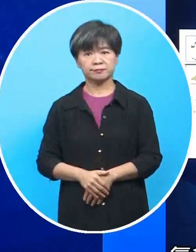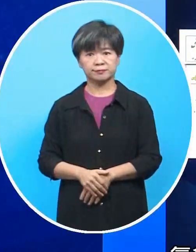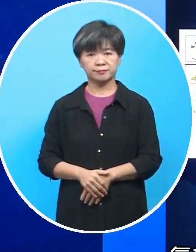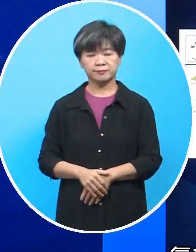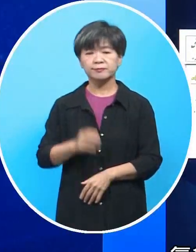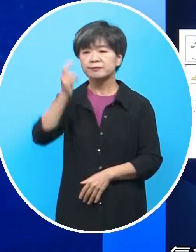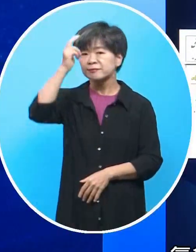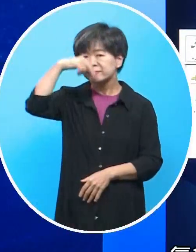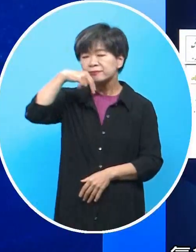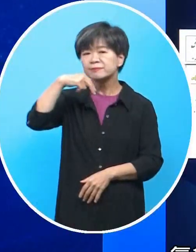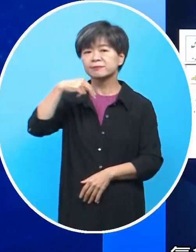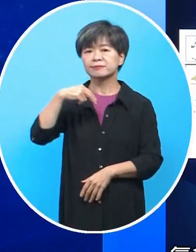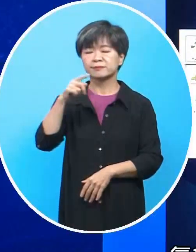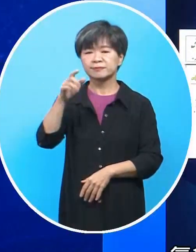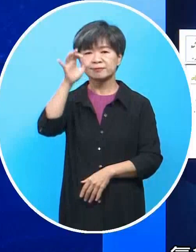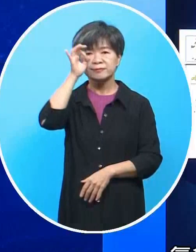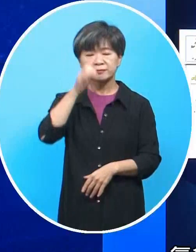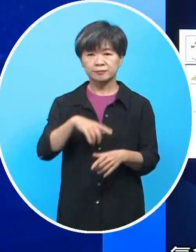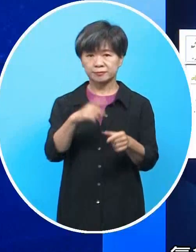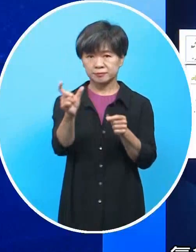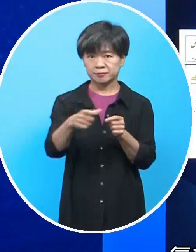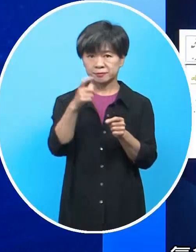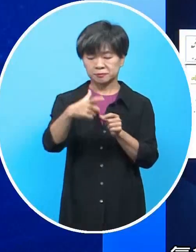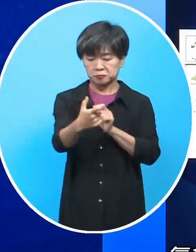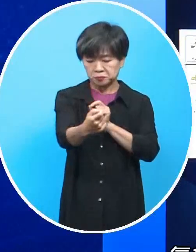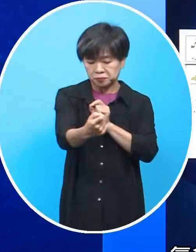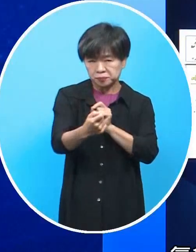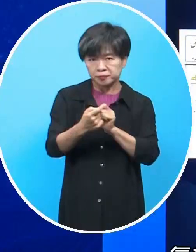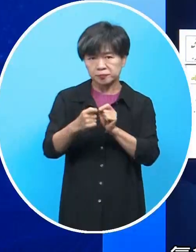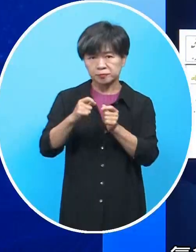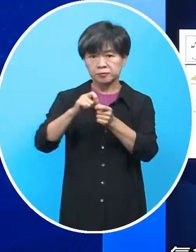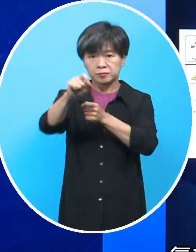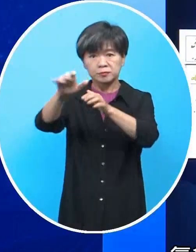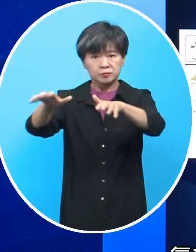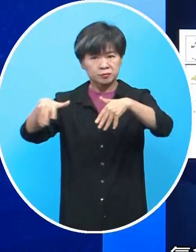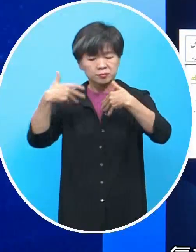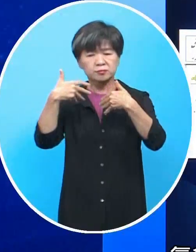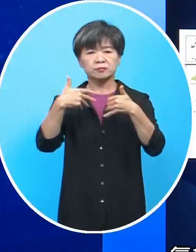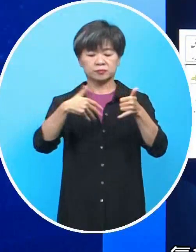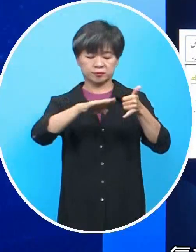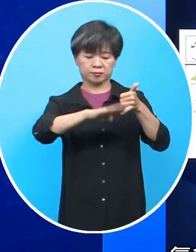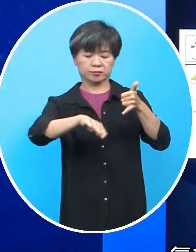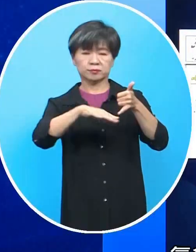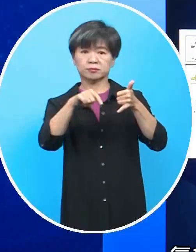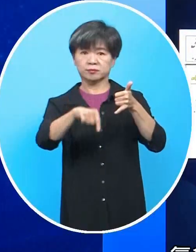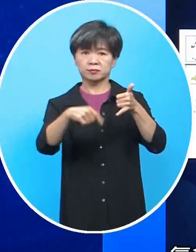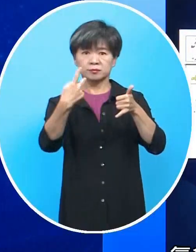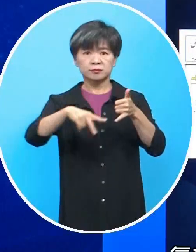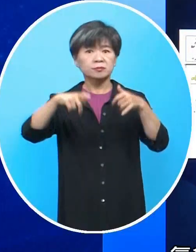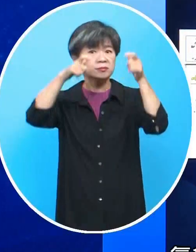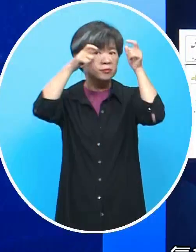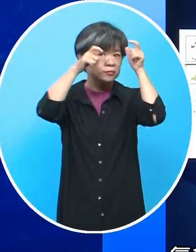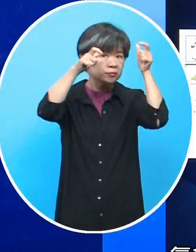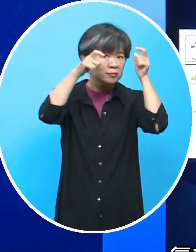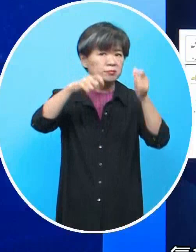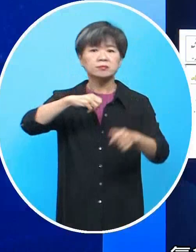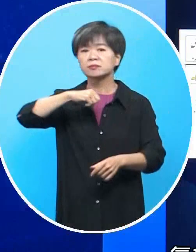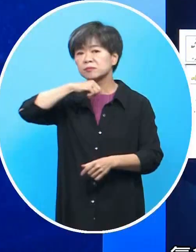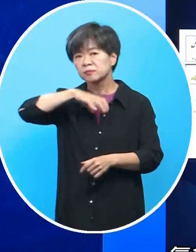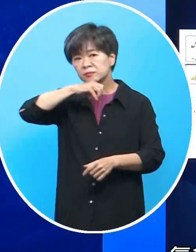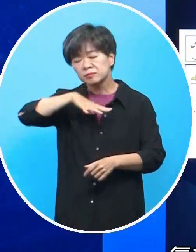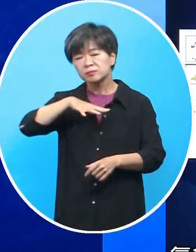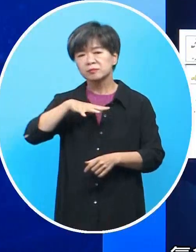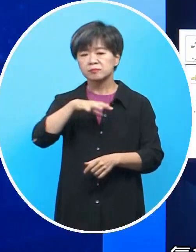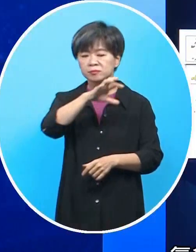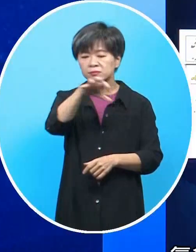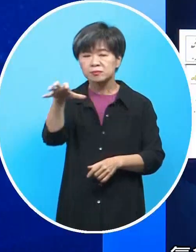下午随着台风逐渐靠近，除了恒春半岛在台湾的南部，包含高雄、屏东或者是部